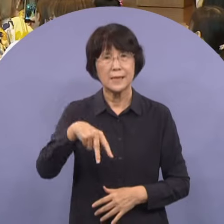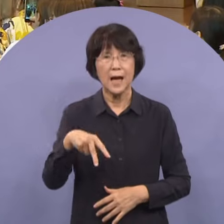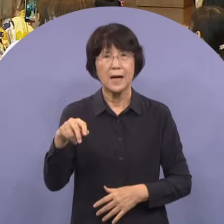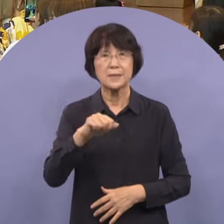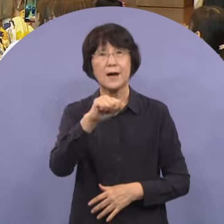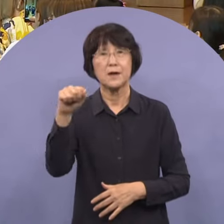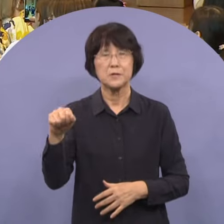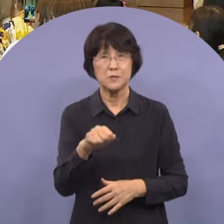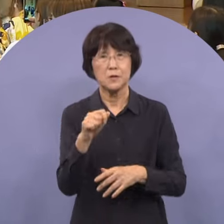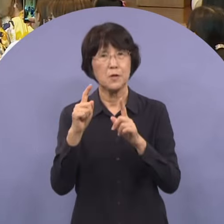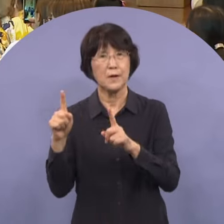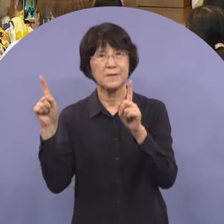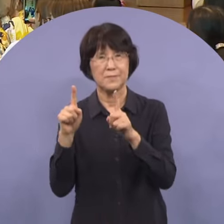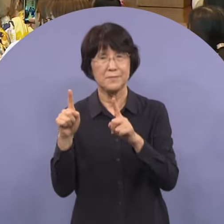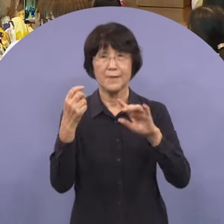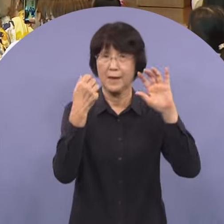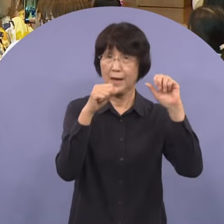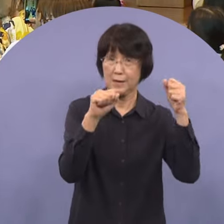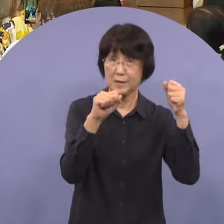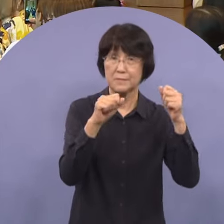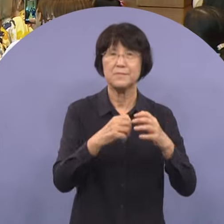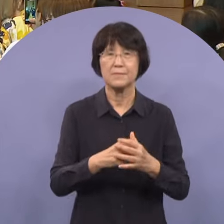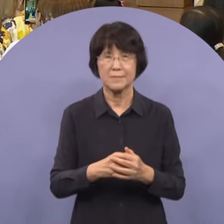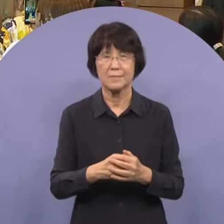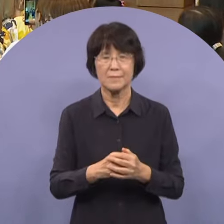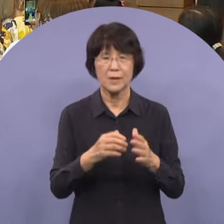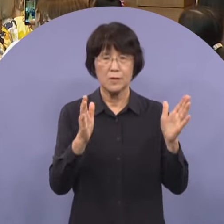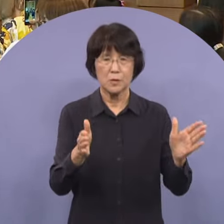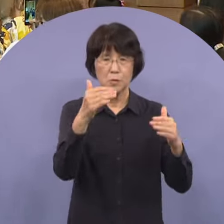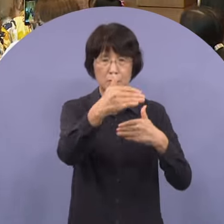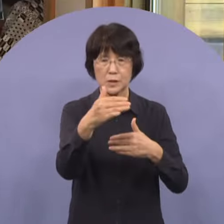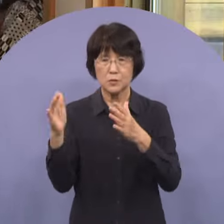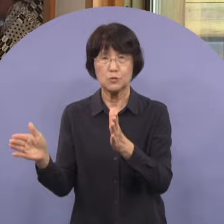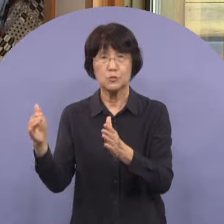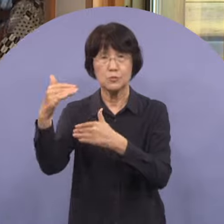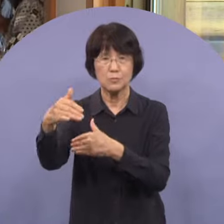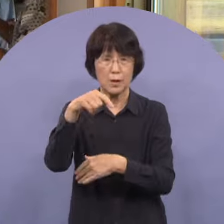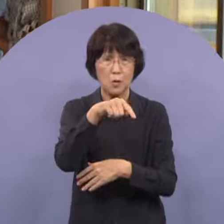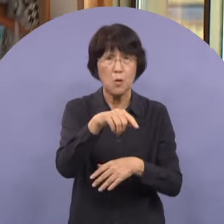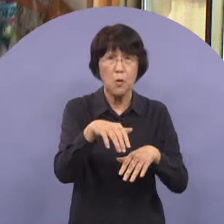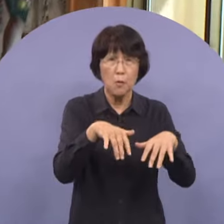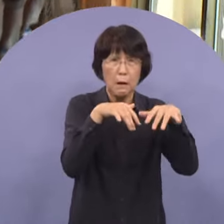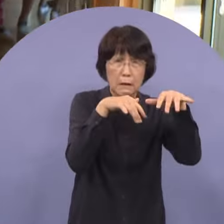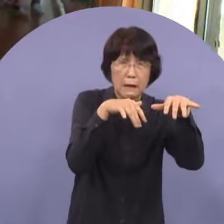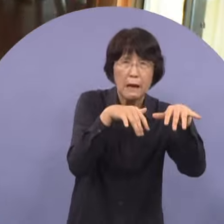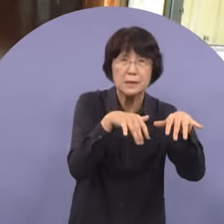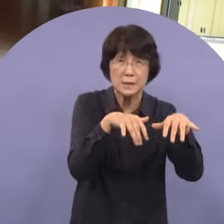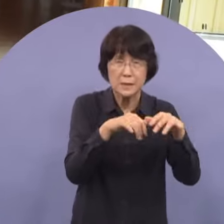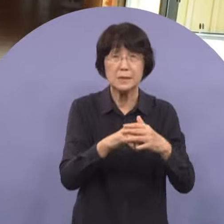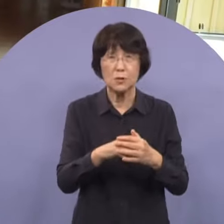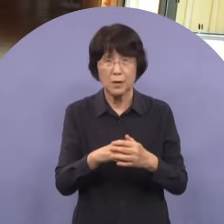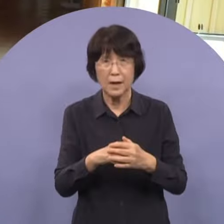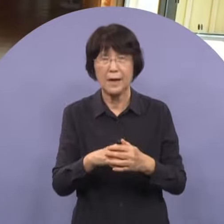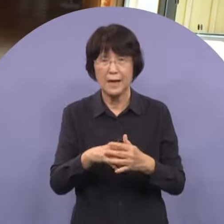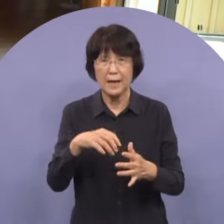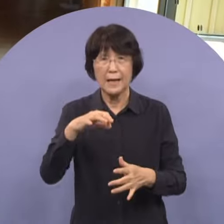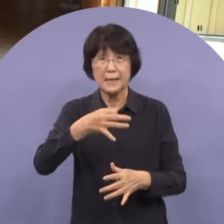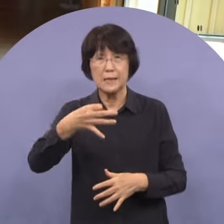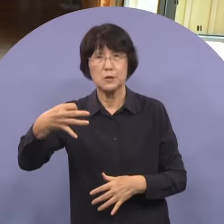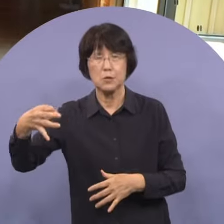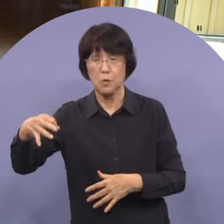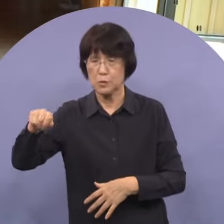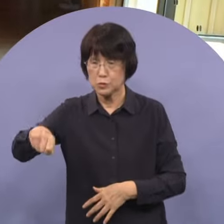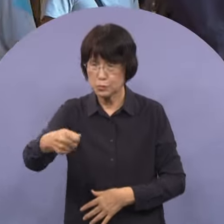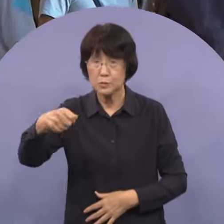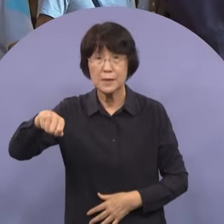た演奏が披露されたほか、各教室ではお化け屋敷、ビー玉すくい、金魚すく